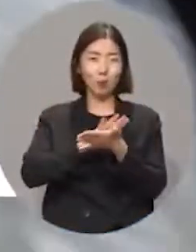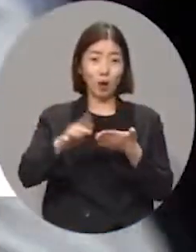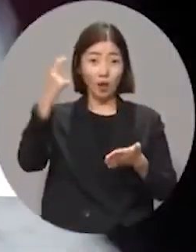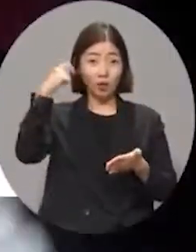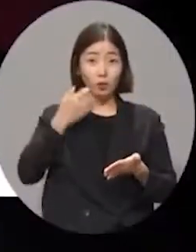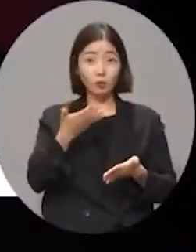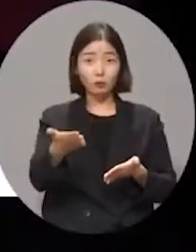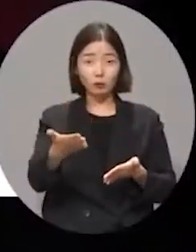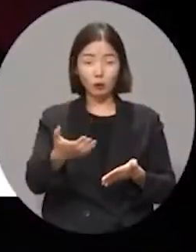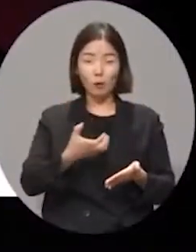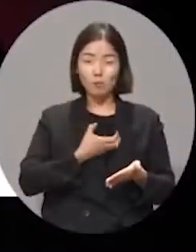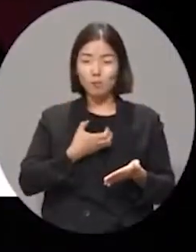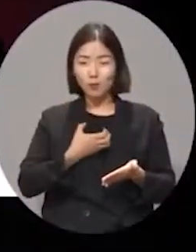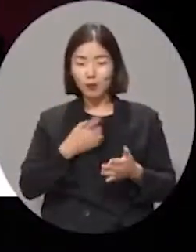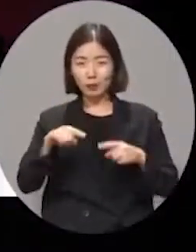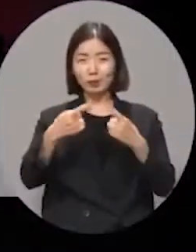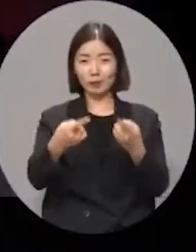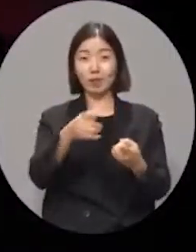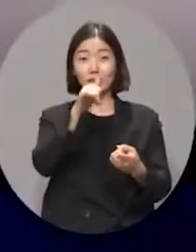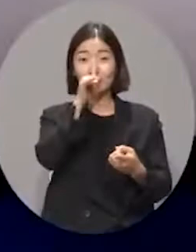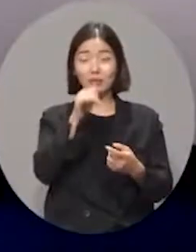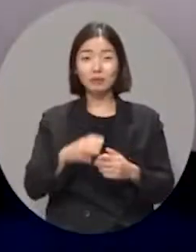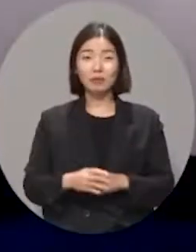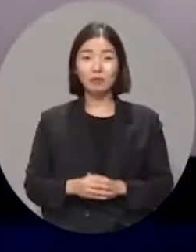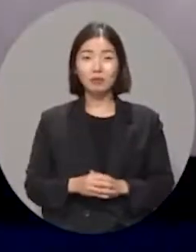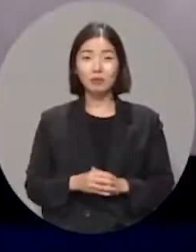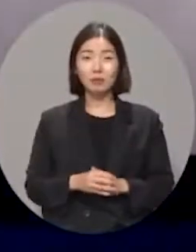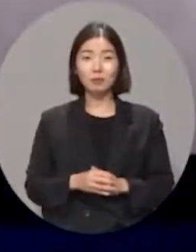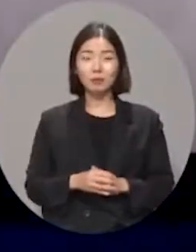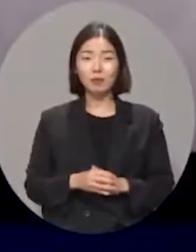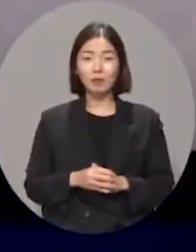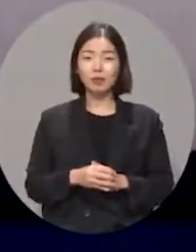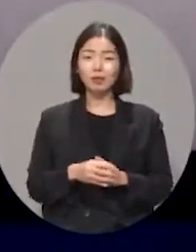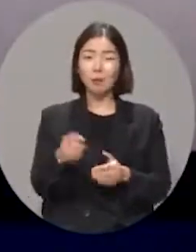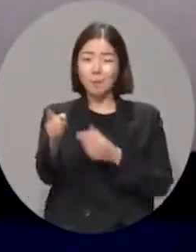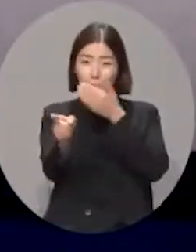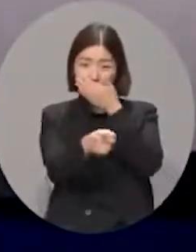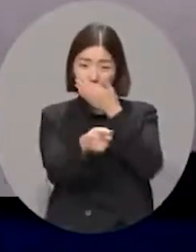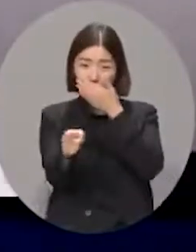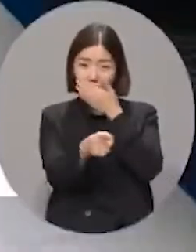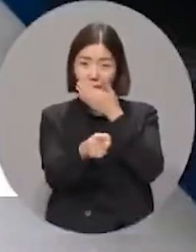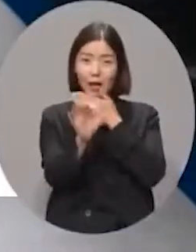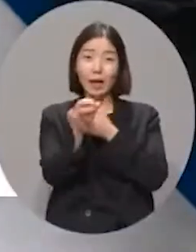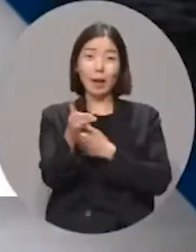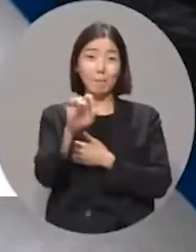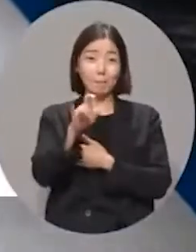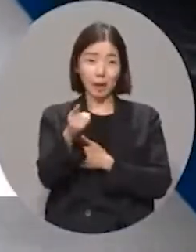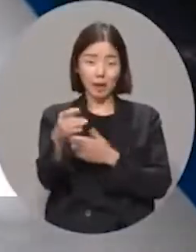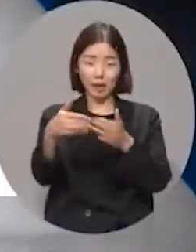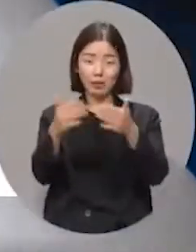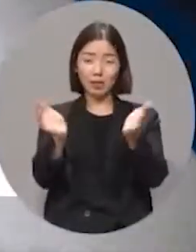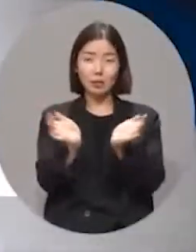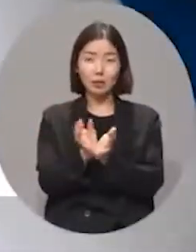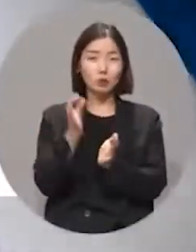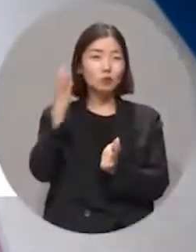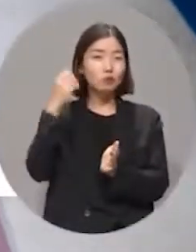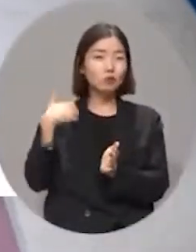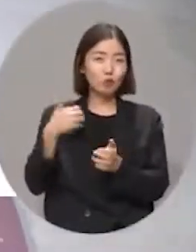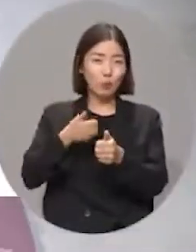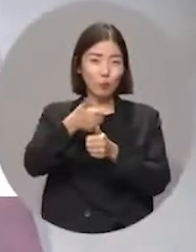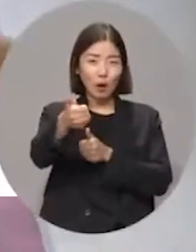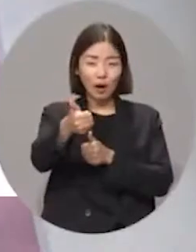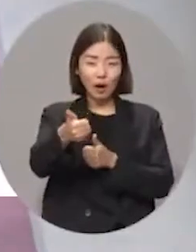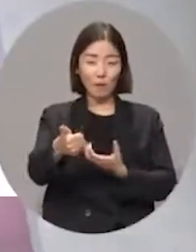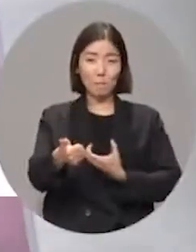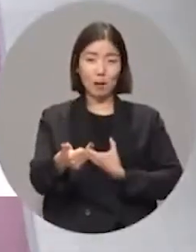해주며 메달 행진에 동참했습니다. 대회 초반 펜싱 남자 에페 단체전에서 중국팀을 꺾고